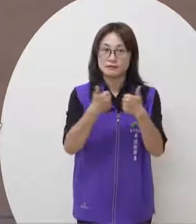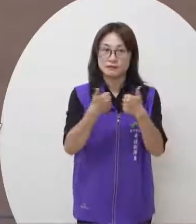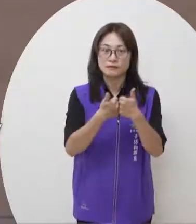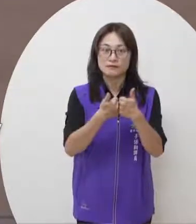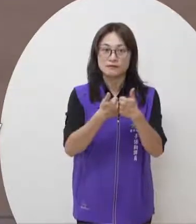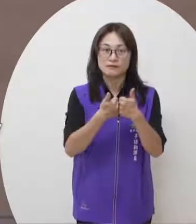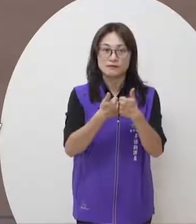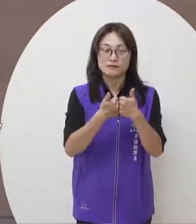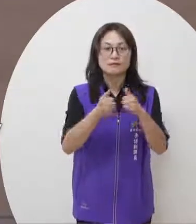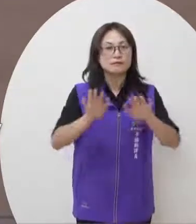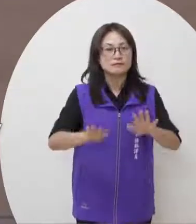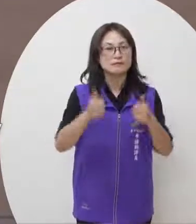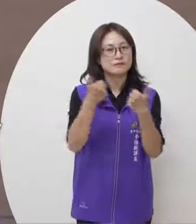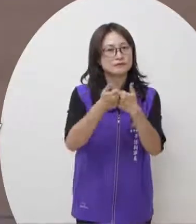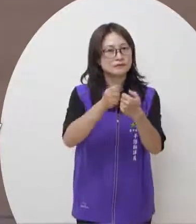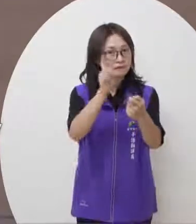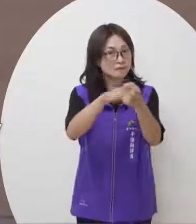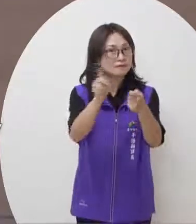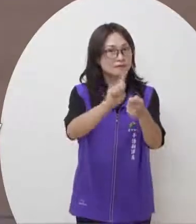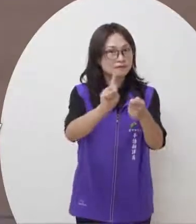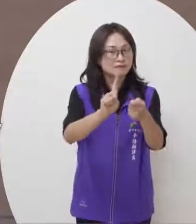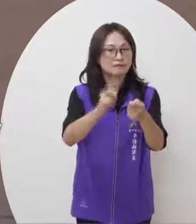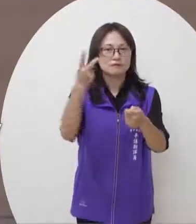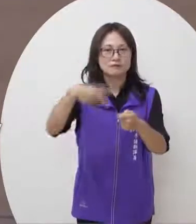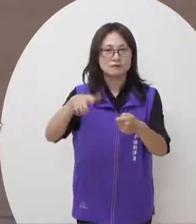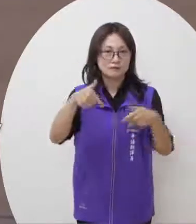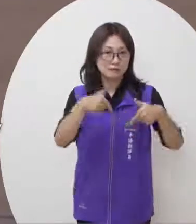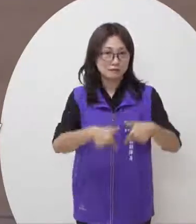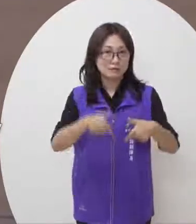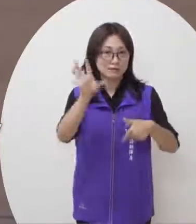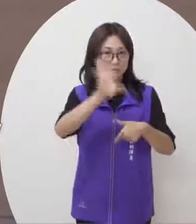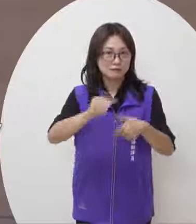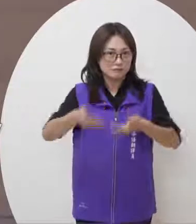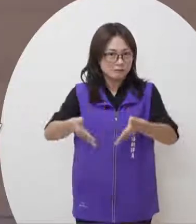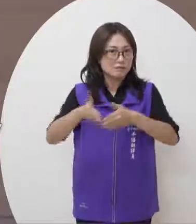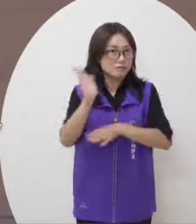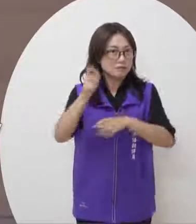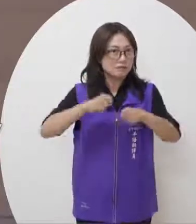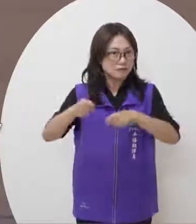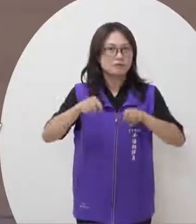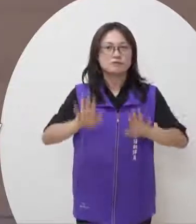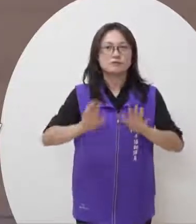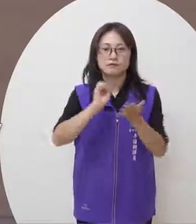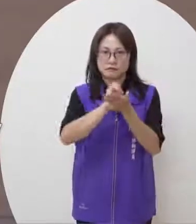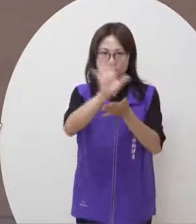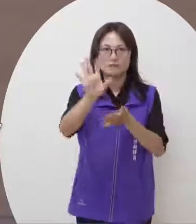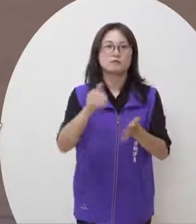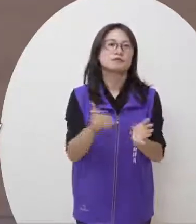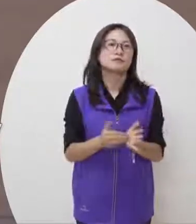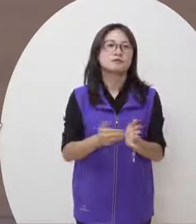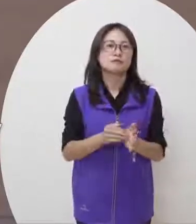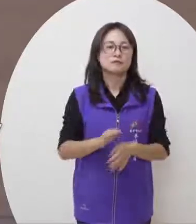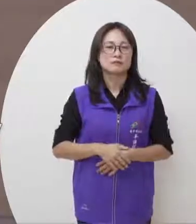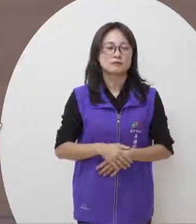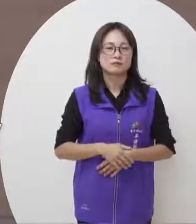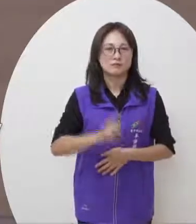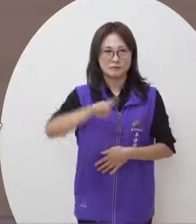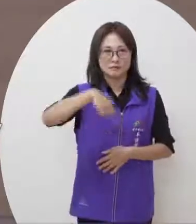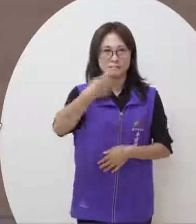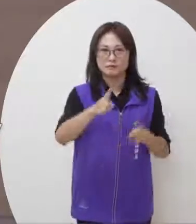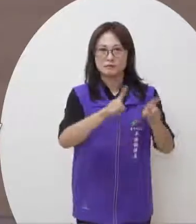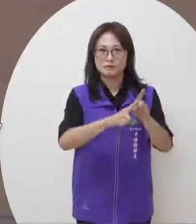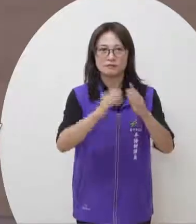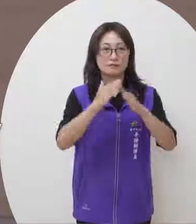目的，以及有关于西屯重大的发展来跟大家报告，接着我们就按照我们市政会议的流